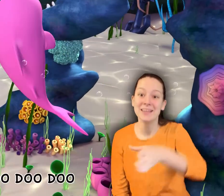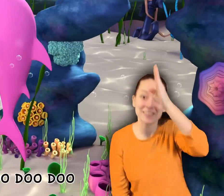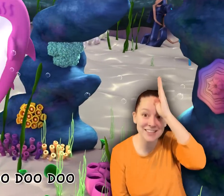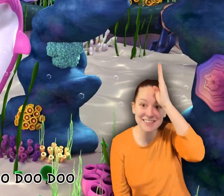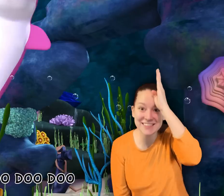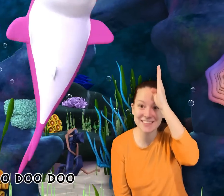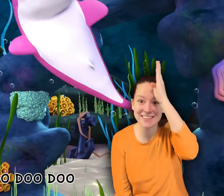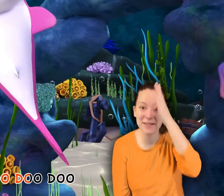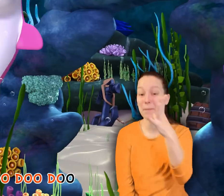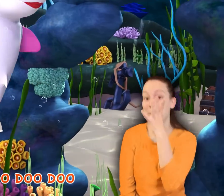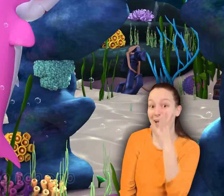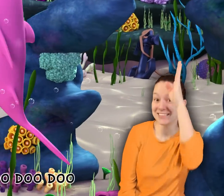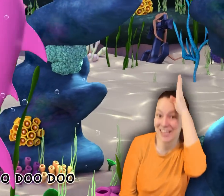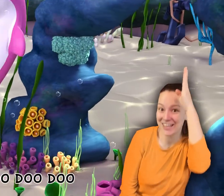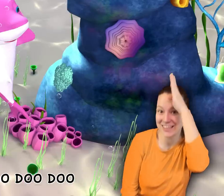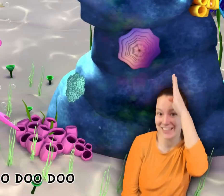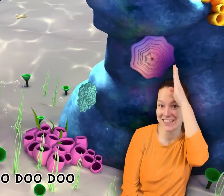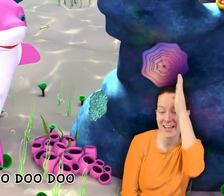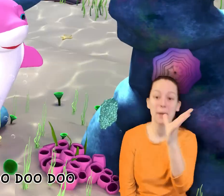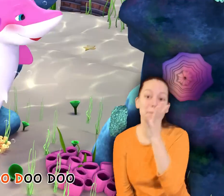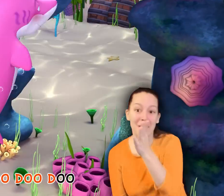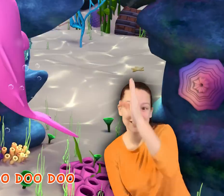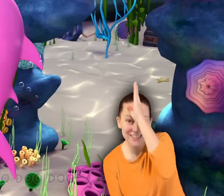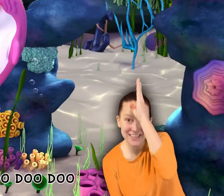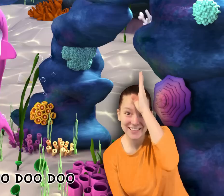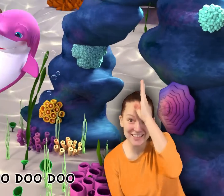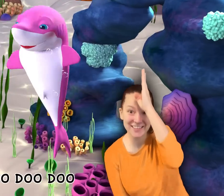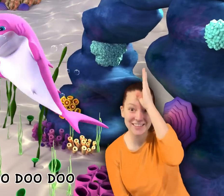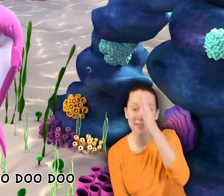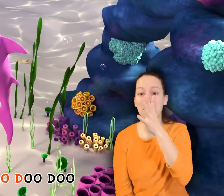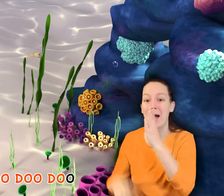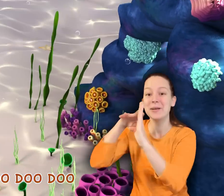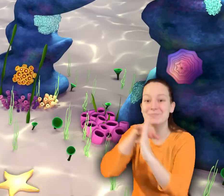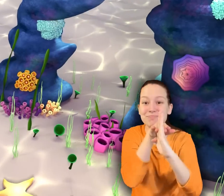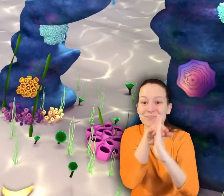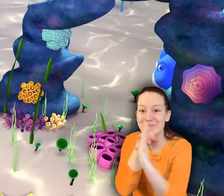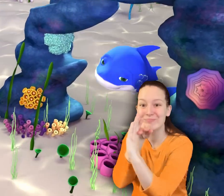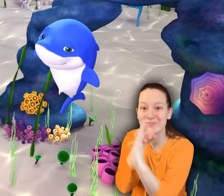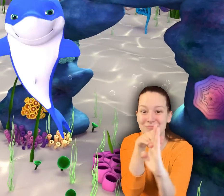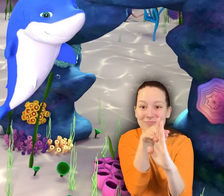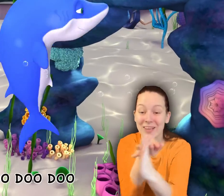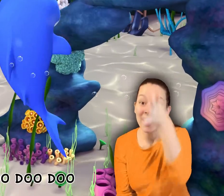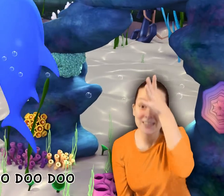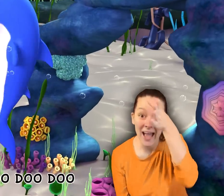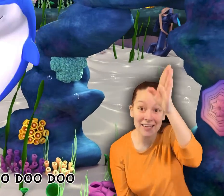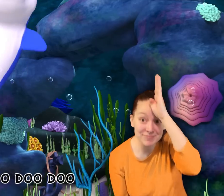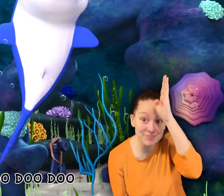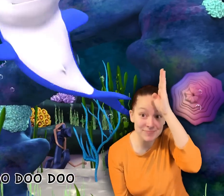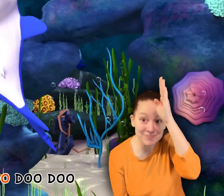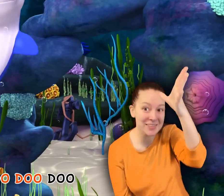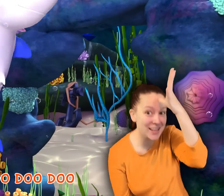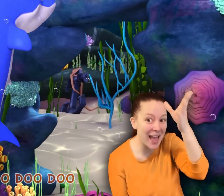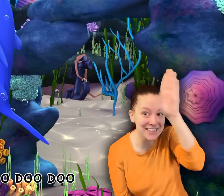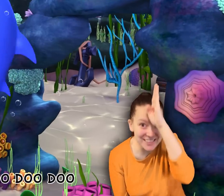mommy shark doo dooo doo doo doo doo mommy shark doo doo doo do doo do mommy shark doo doo doo doo doo doo mommy shark daddy shark